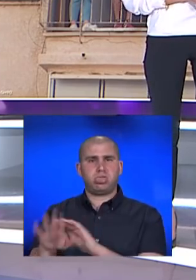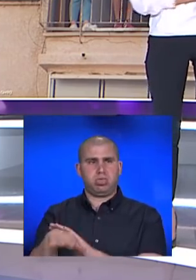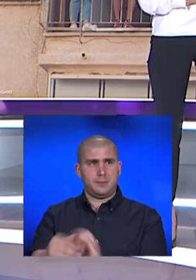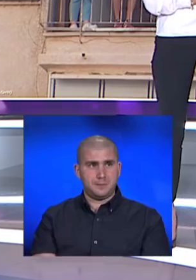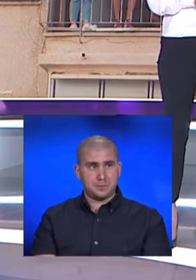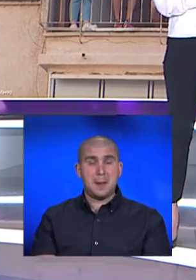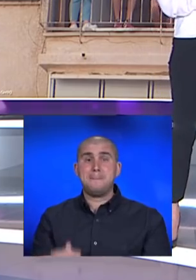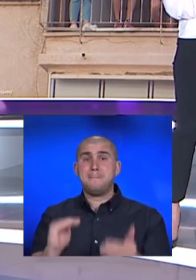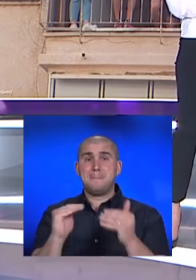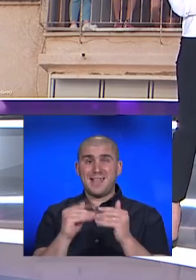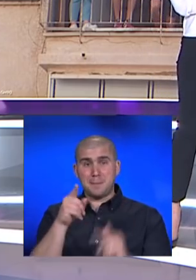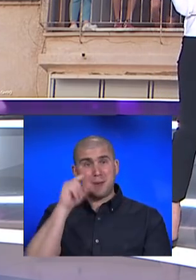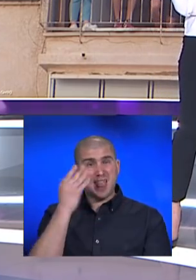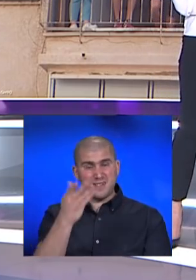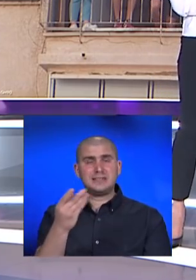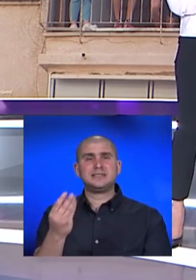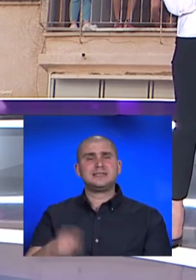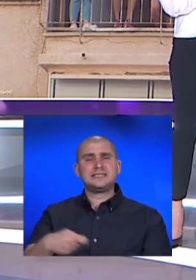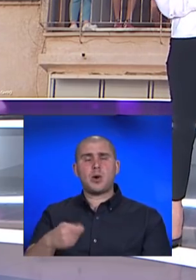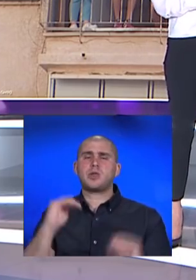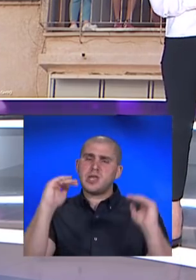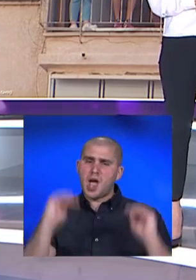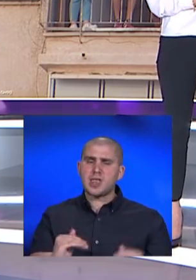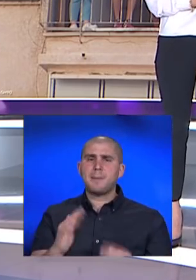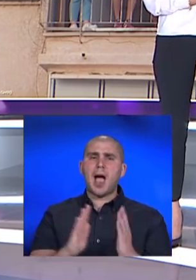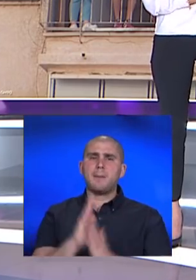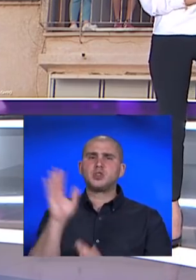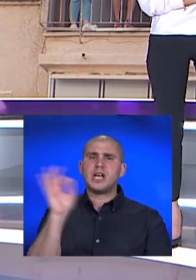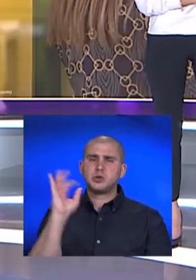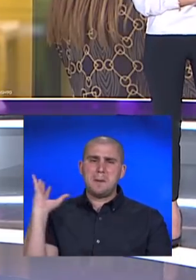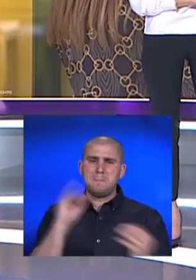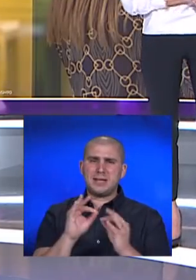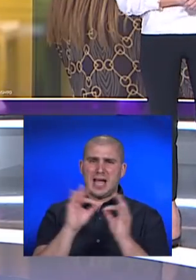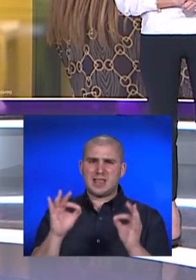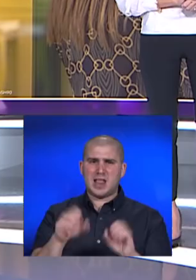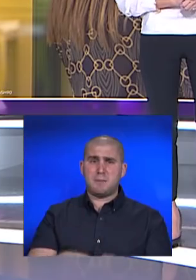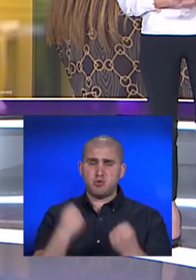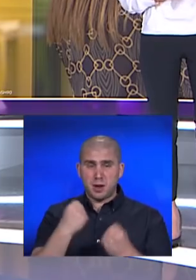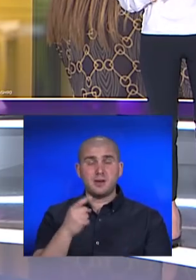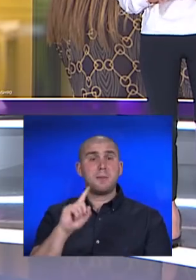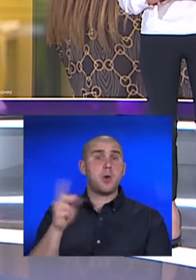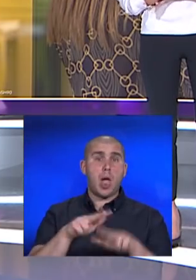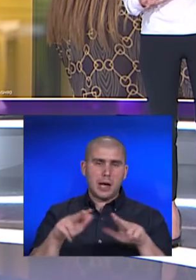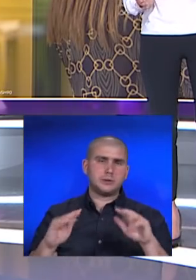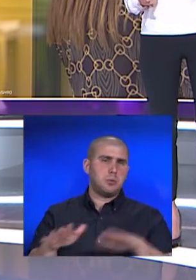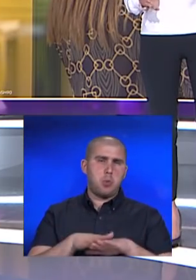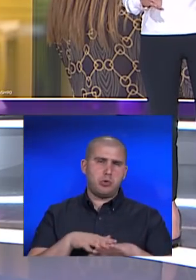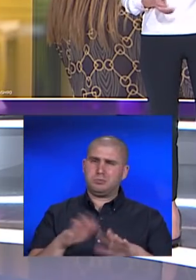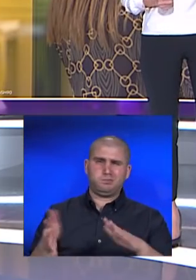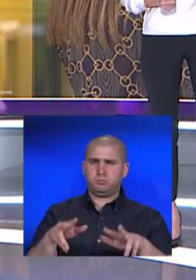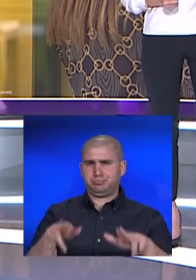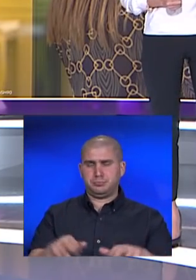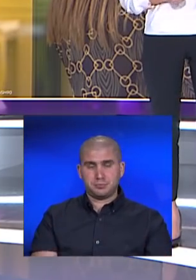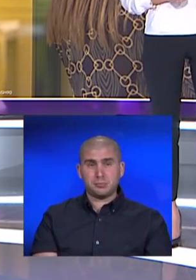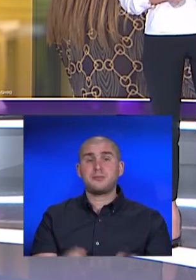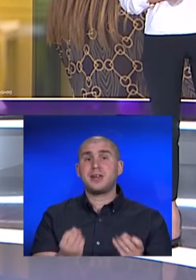בתל אביב שכר הדירה ירד בכ-15% מאז תחילת המשבר, ביתר הארץ זה פחות מורגש. באופן טבעי גם הרגלי